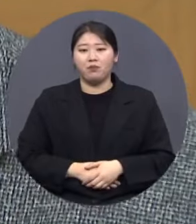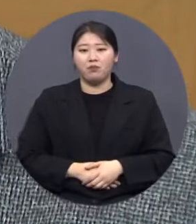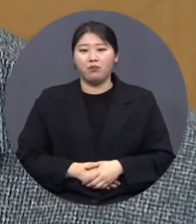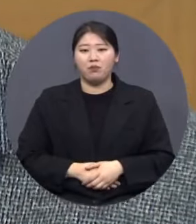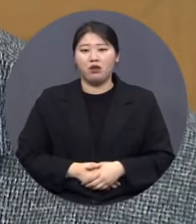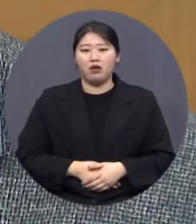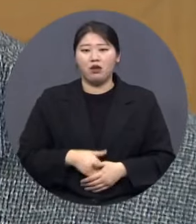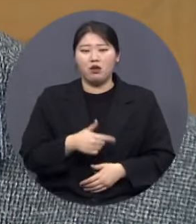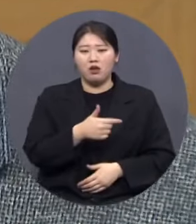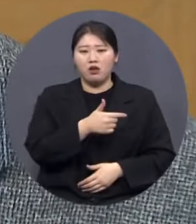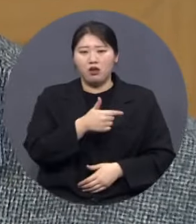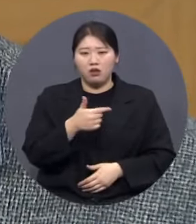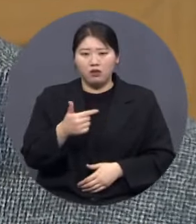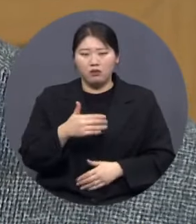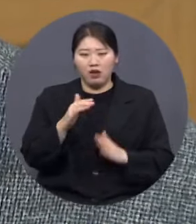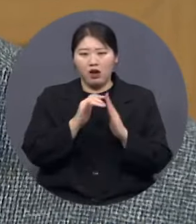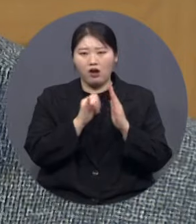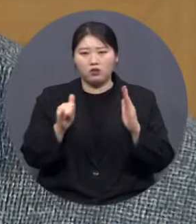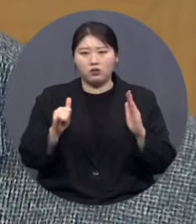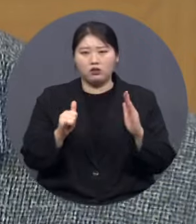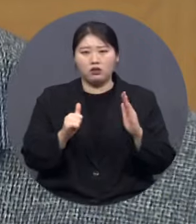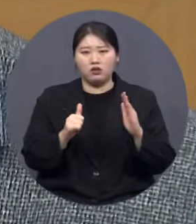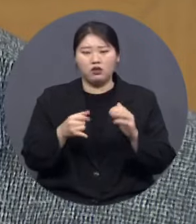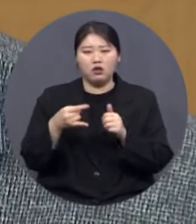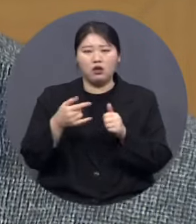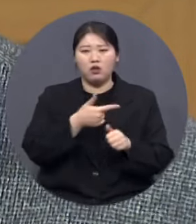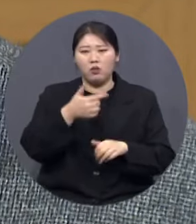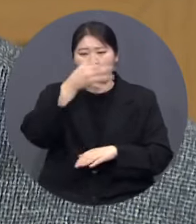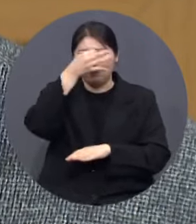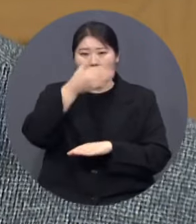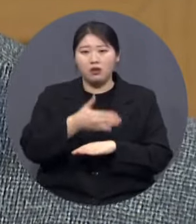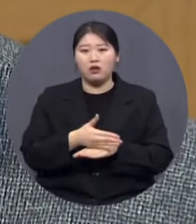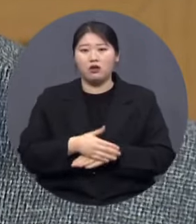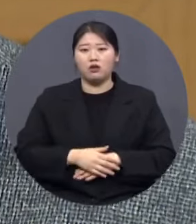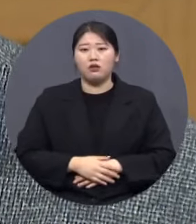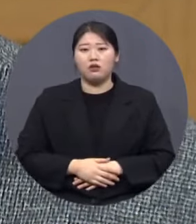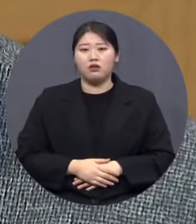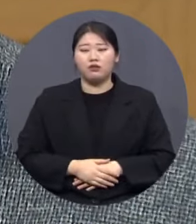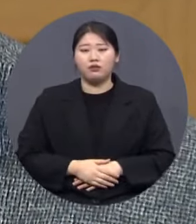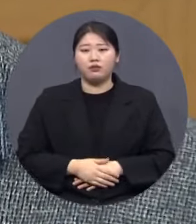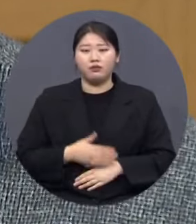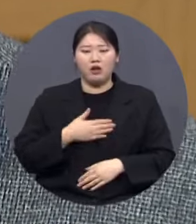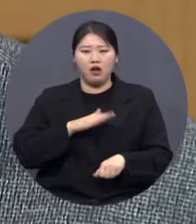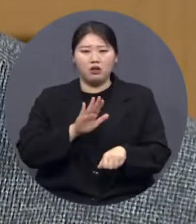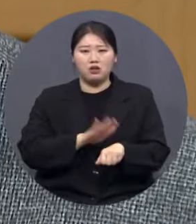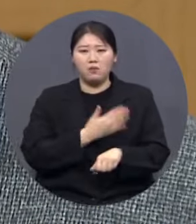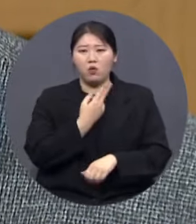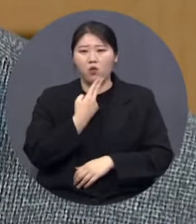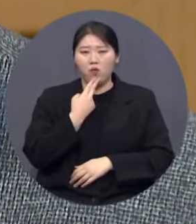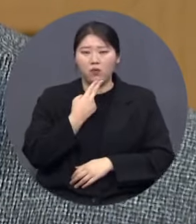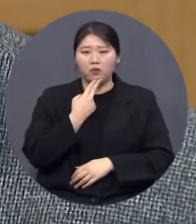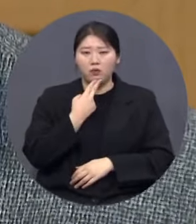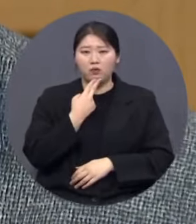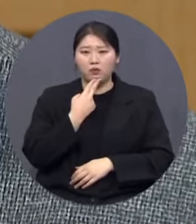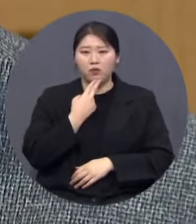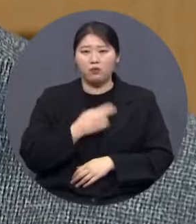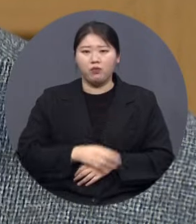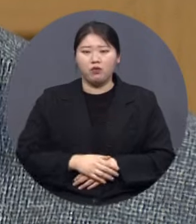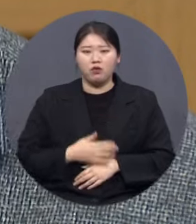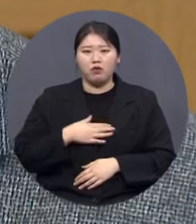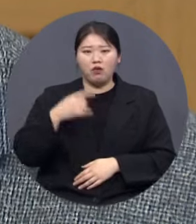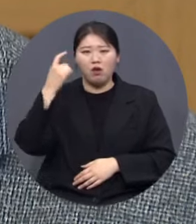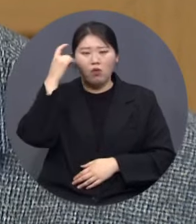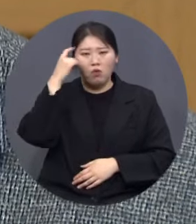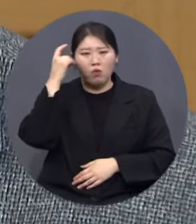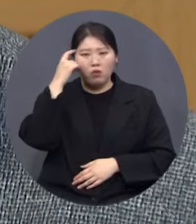너무 가족들에게도 미안하고 나는 잘못한 것이 하나도 없는데 왜